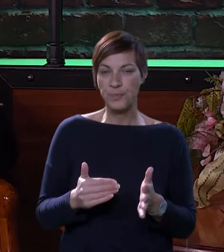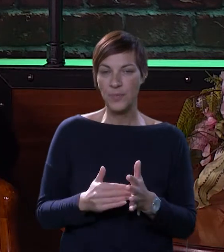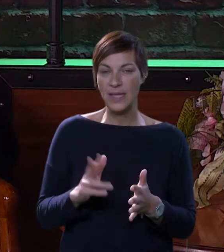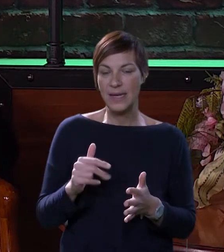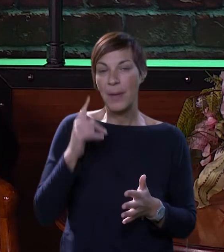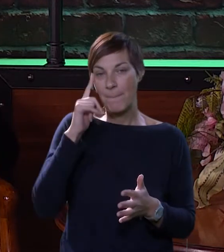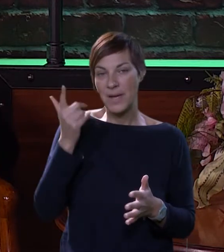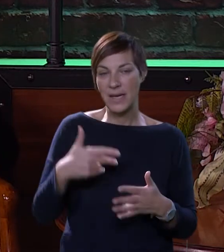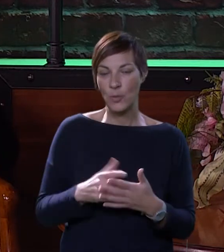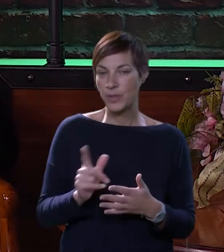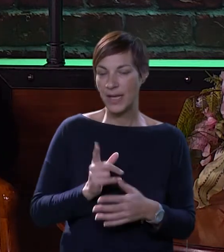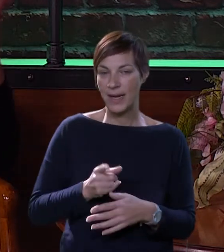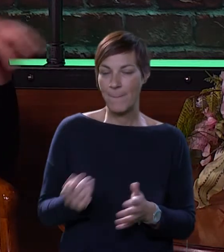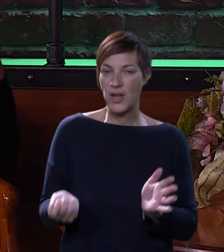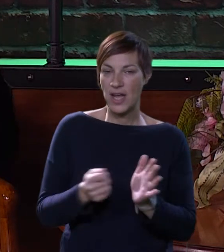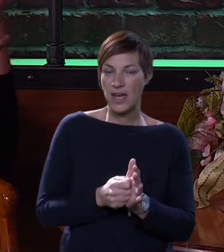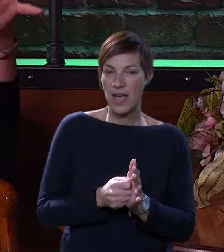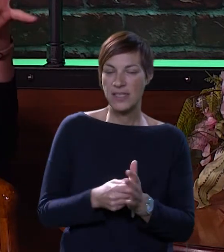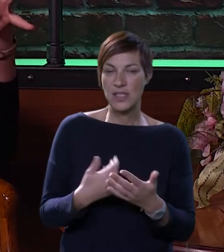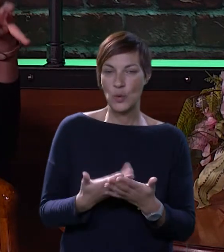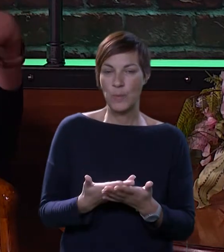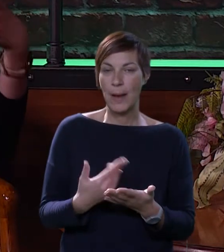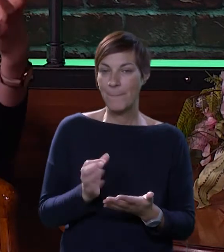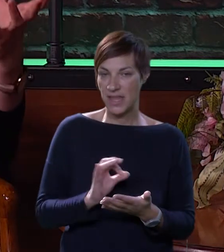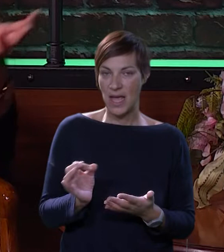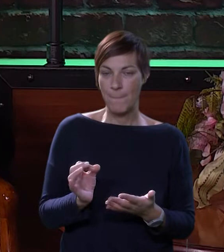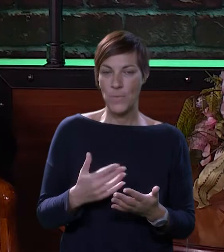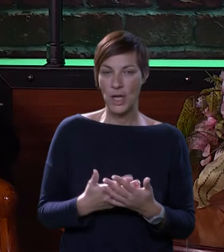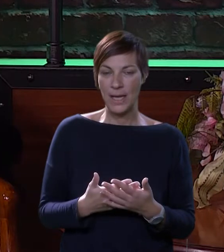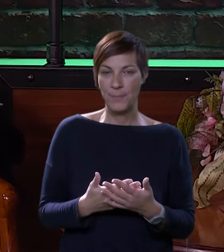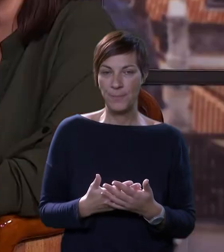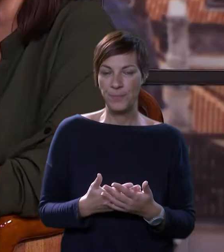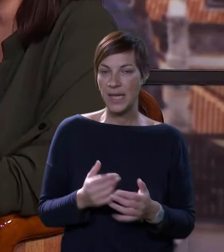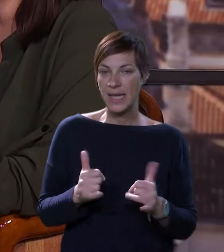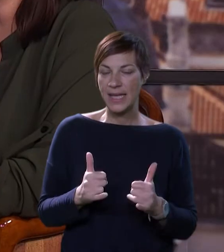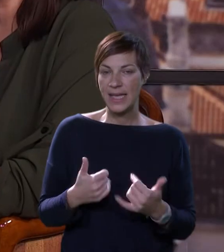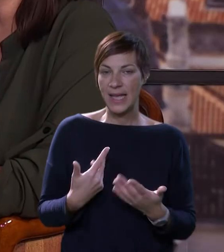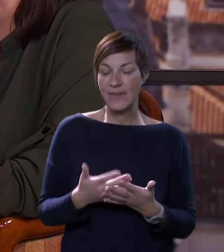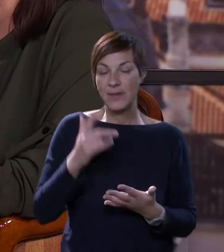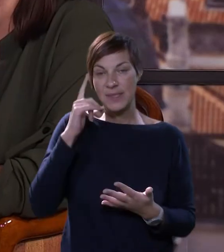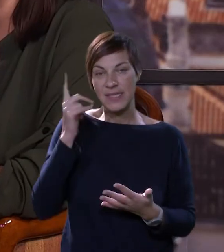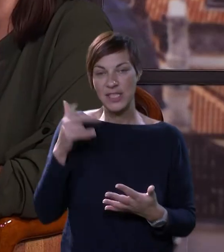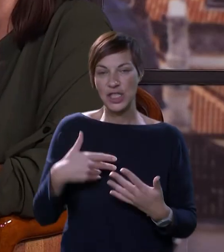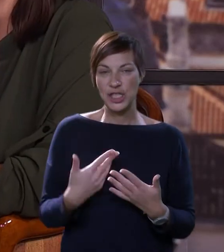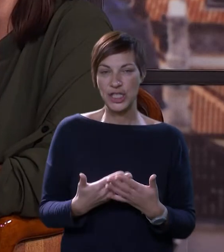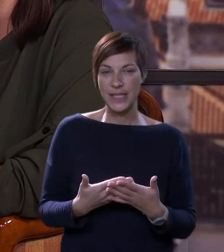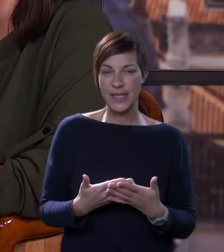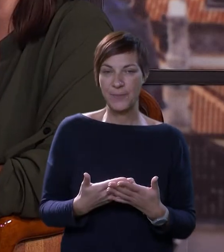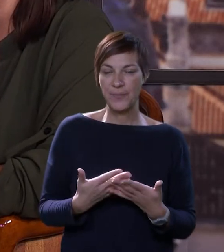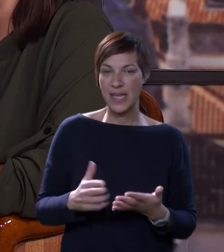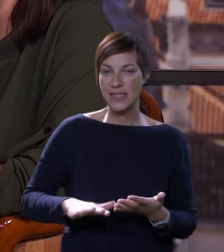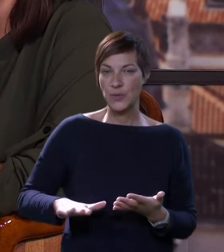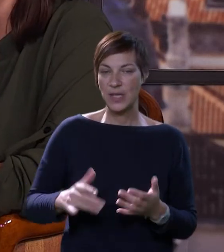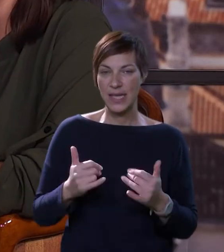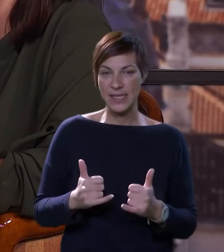tu treba imati na umu da ne mora najskuplje, najekskluzivnije biti najbolje. Je li vam se nekako čini zapravo da